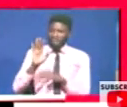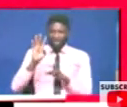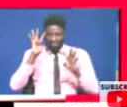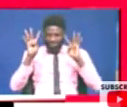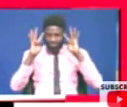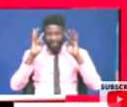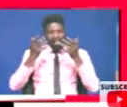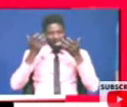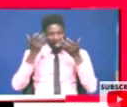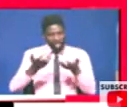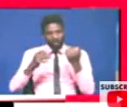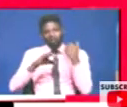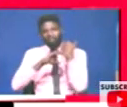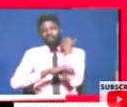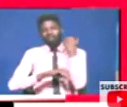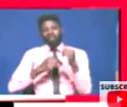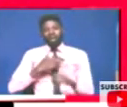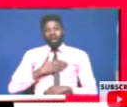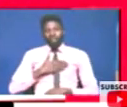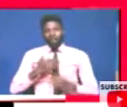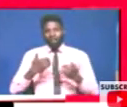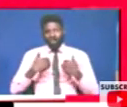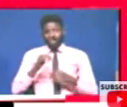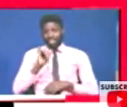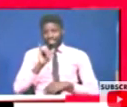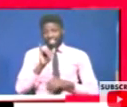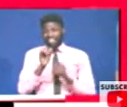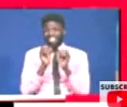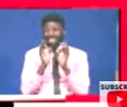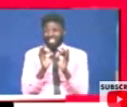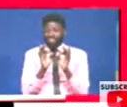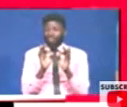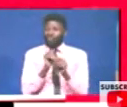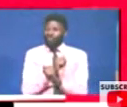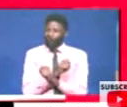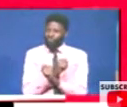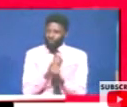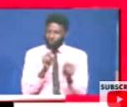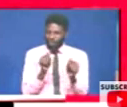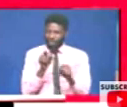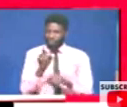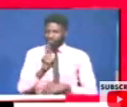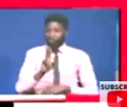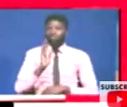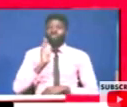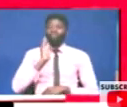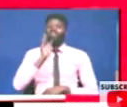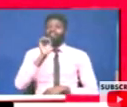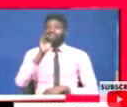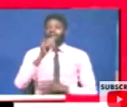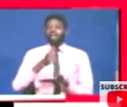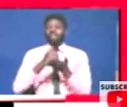in our country, which it's well harnessed, if well harnessed, will be the next big source of job